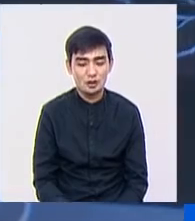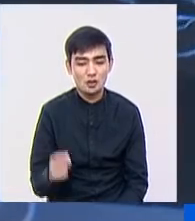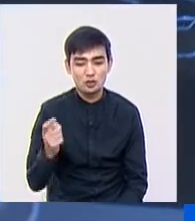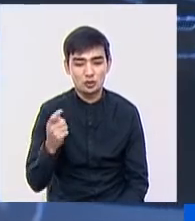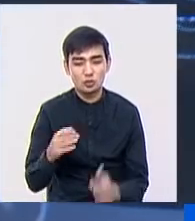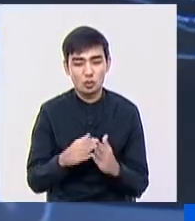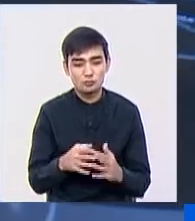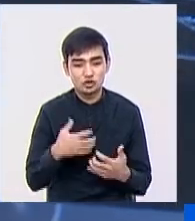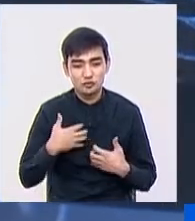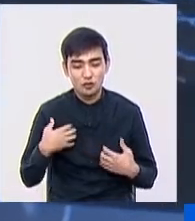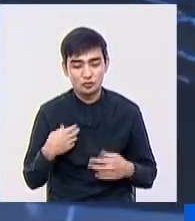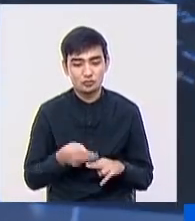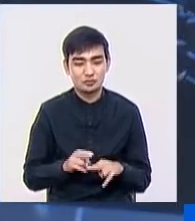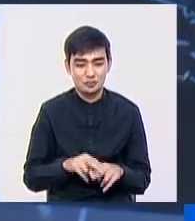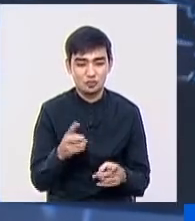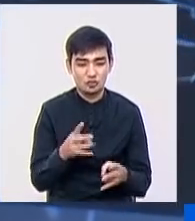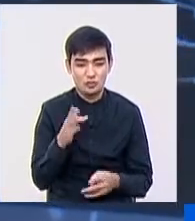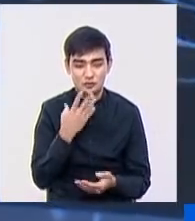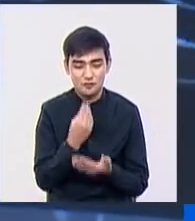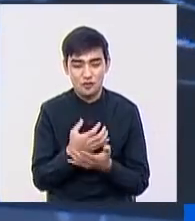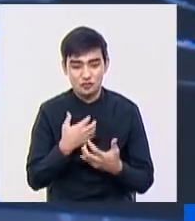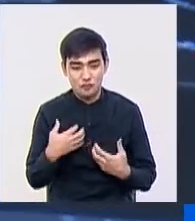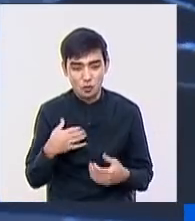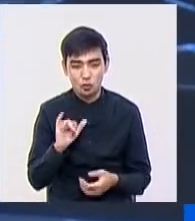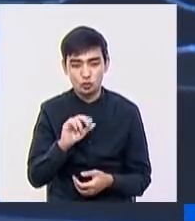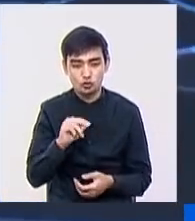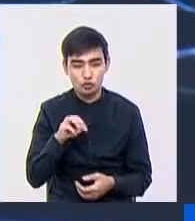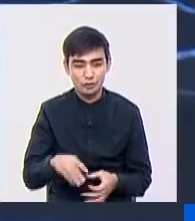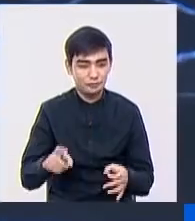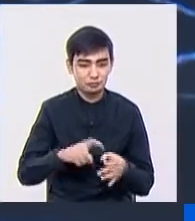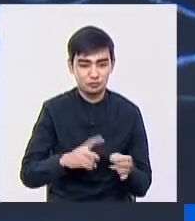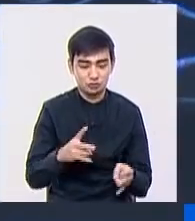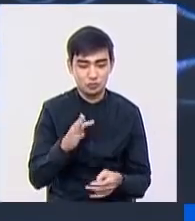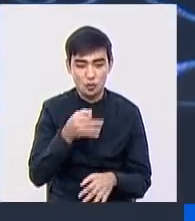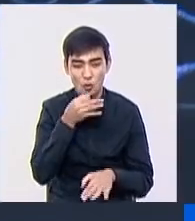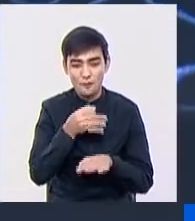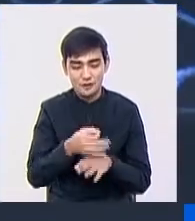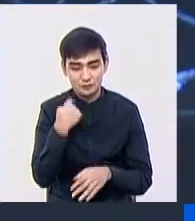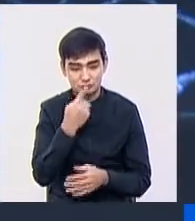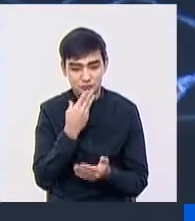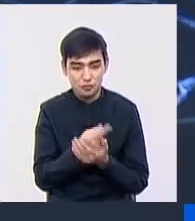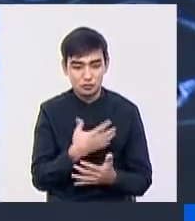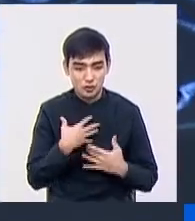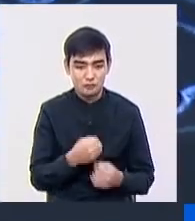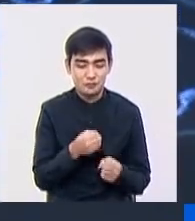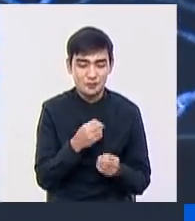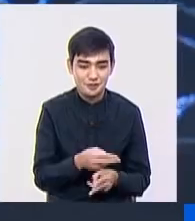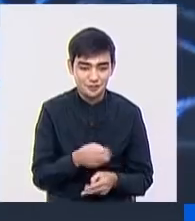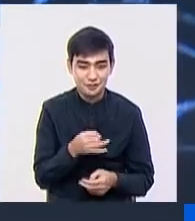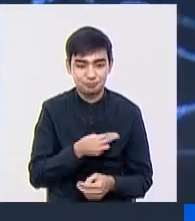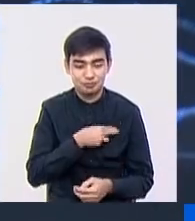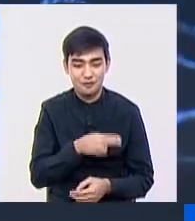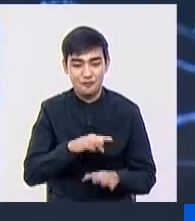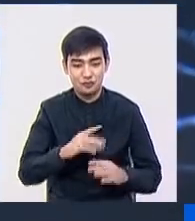Владельцам домашних животных придется поставить своих питомцев на учет и более ответственно относиться к их здоровью. В случае